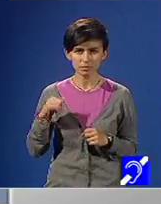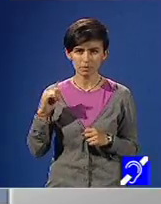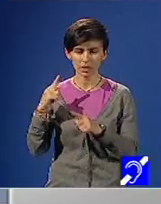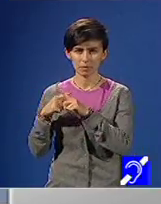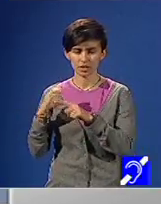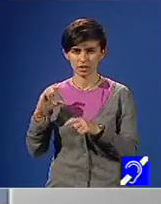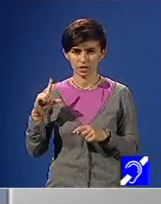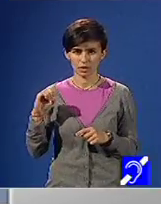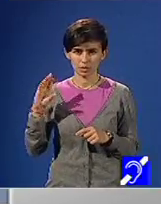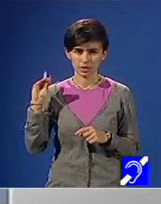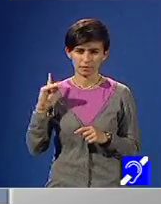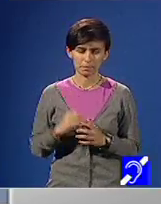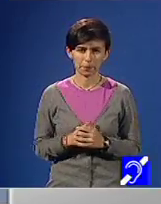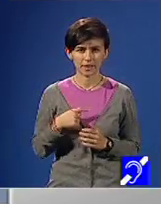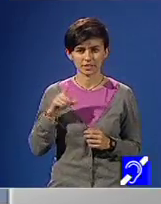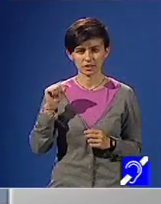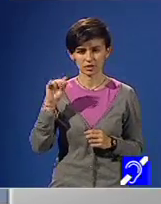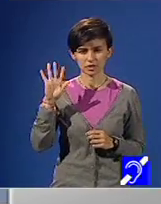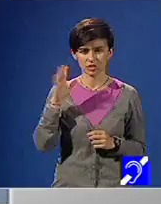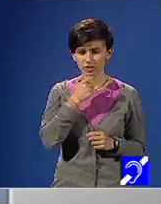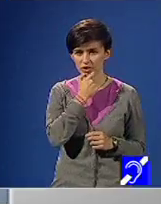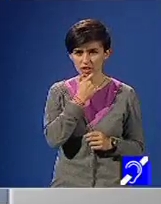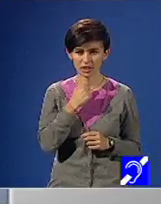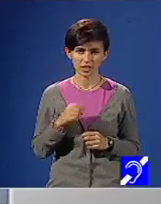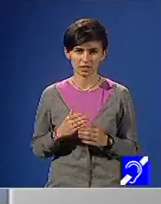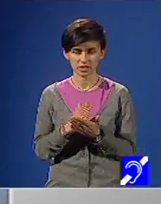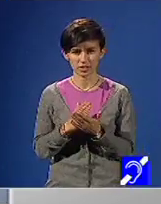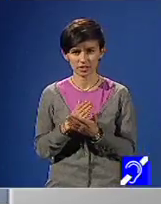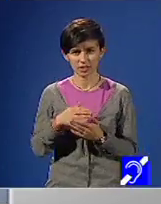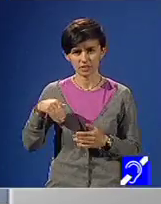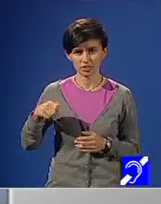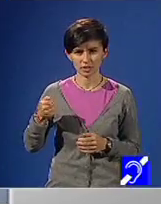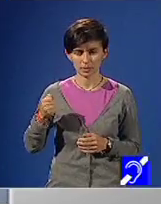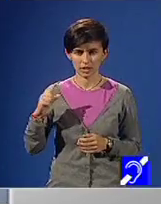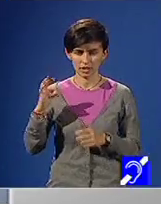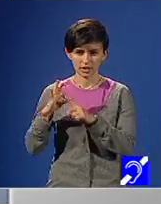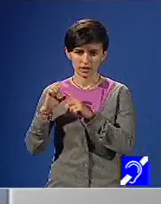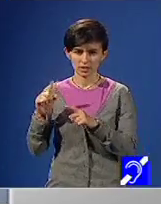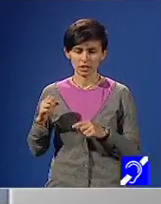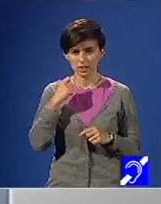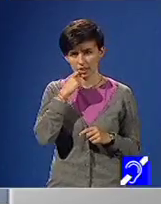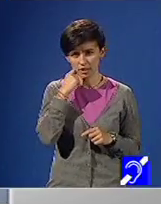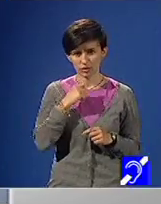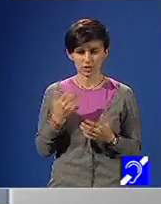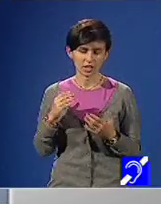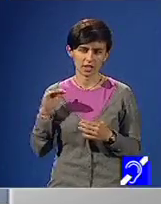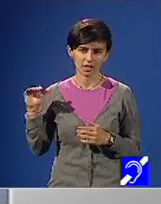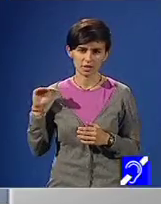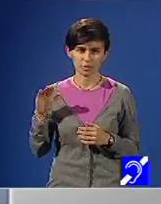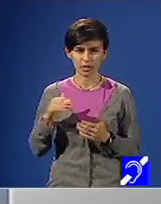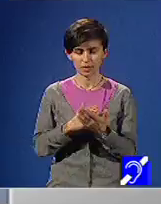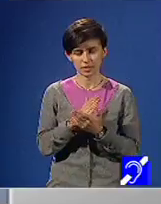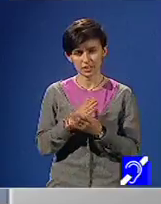Mixcloud. Sunt 25 de ani de servicii malteze la Cluj-Napoca. Sunt 25 de ani în care copilașii au parte de